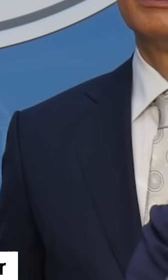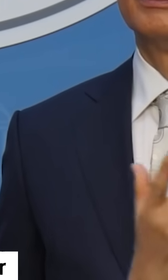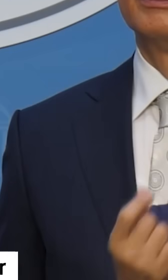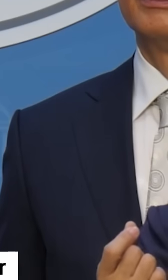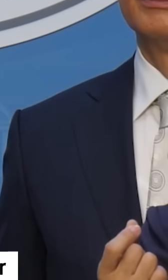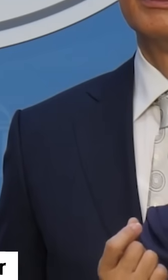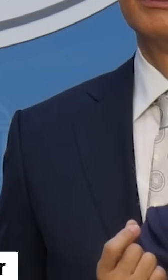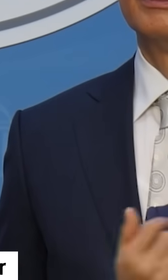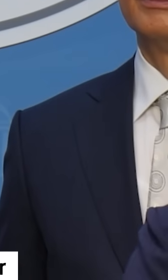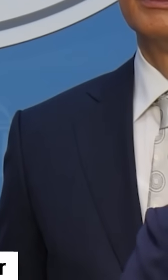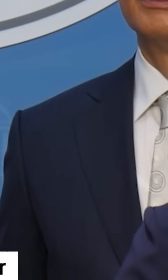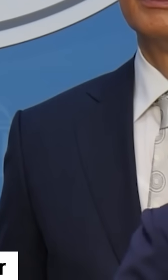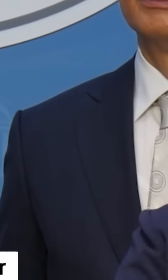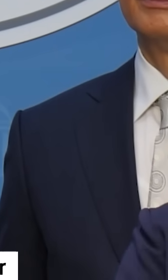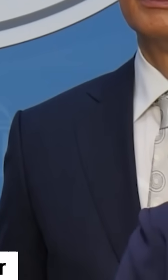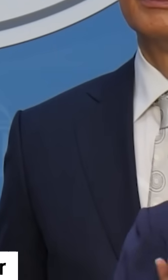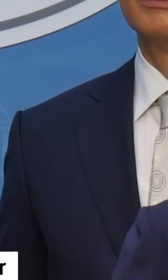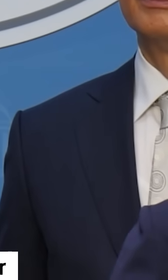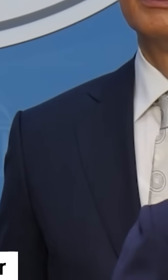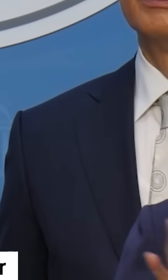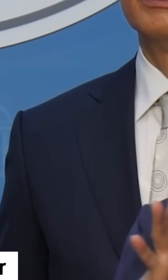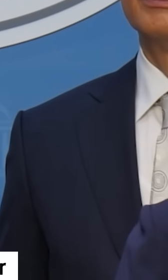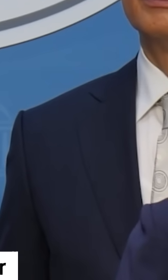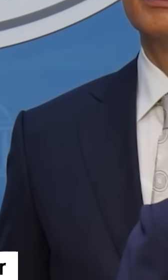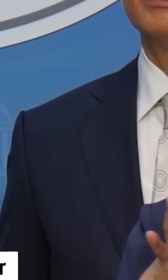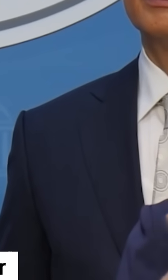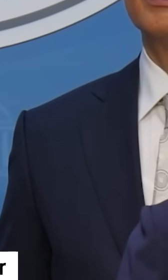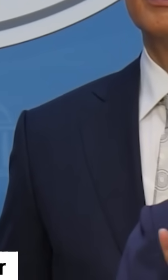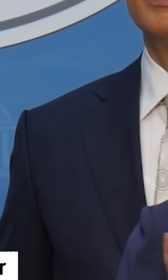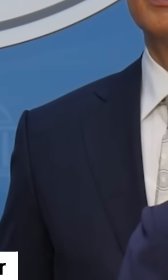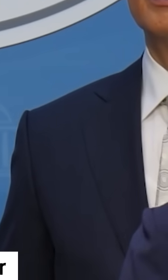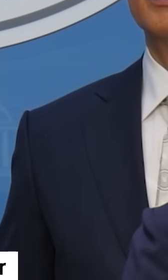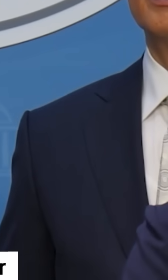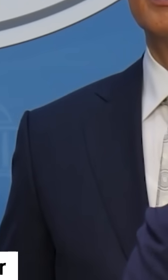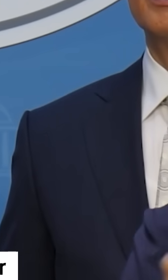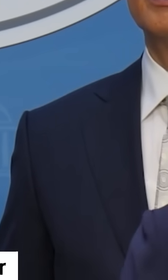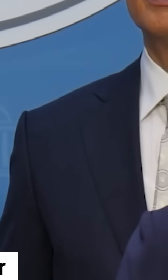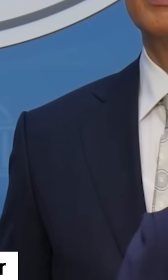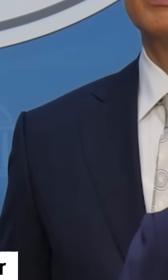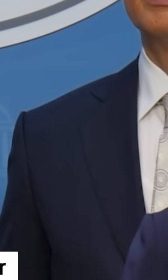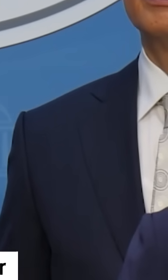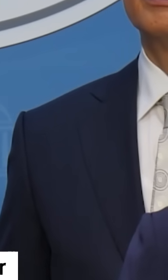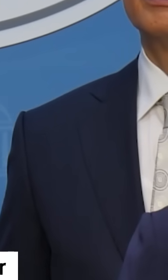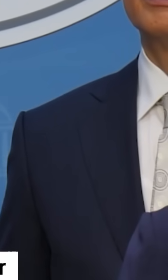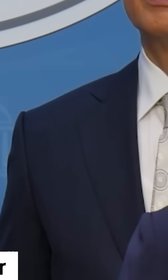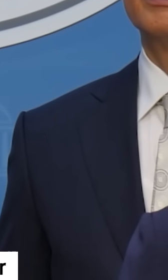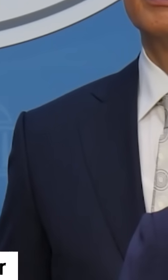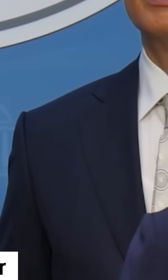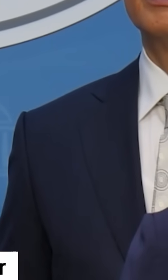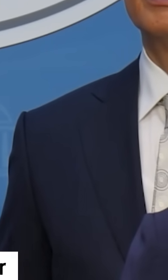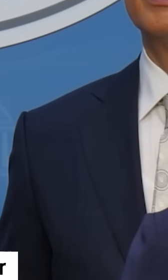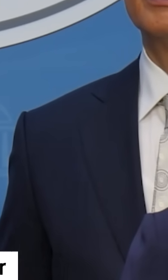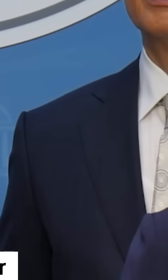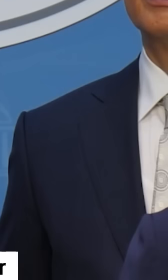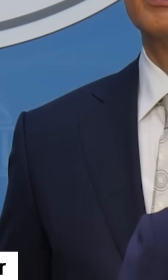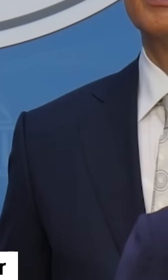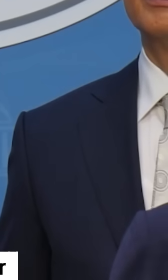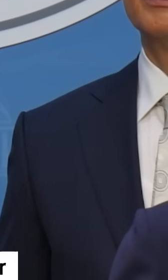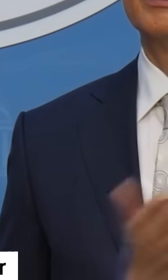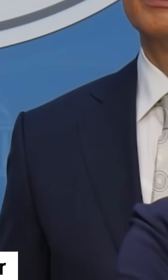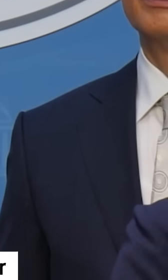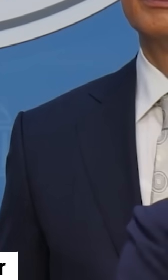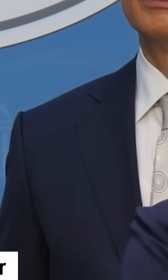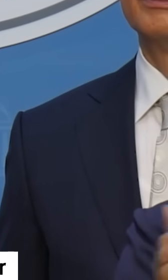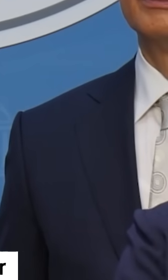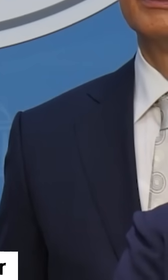것만큼 경기할 두려움의 공 벌벌 뜰 뉴스도 절대 아닙니다. 하지만 여러분들이 시작한